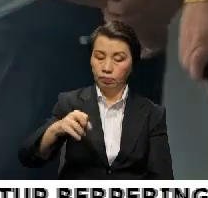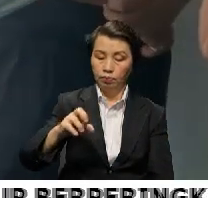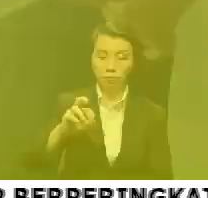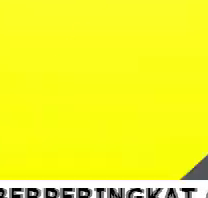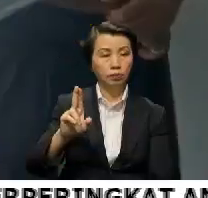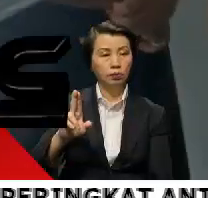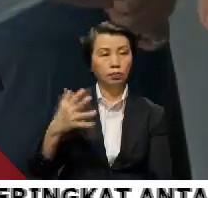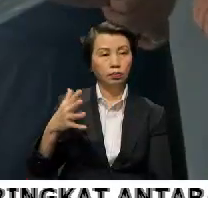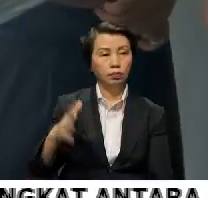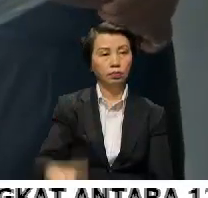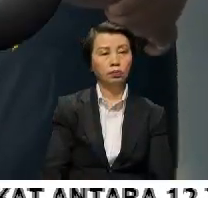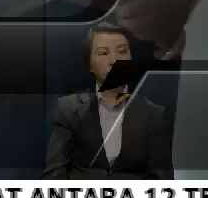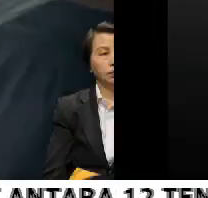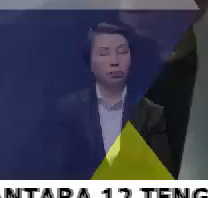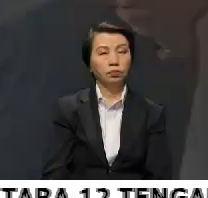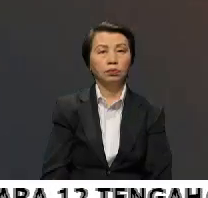#MyPRU15.